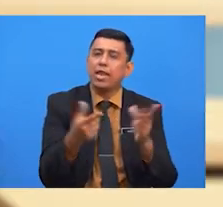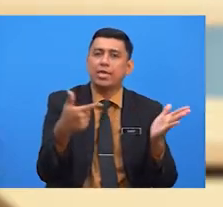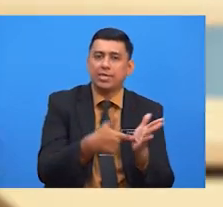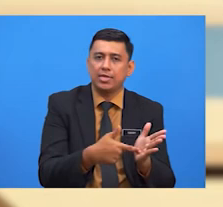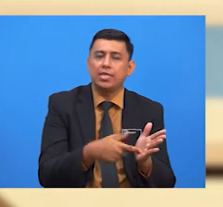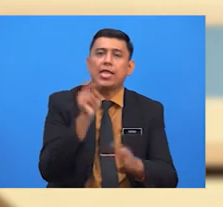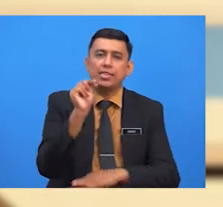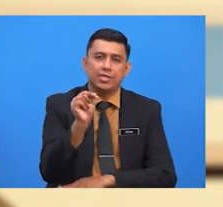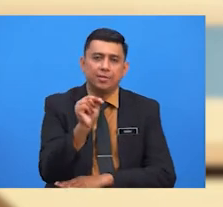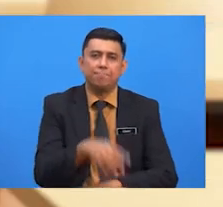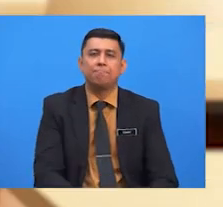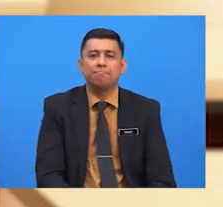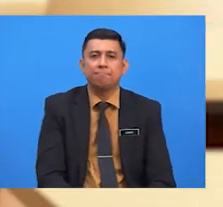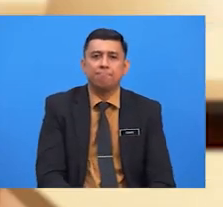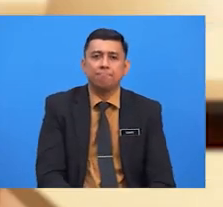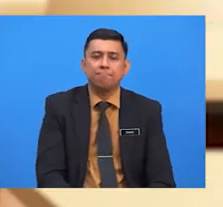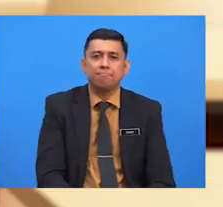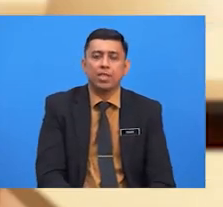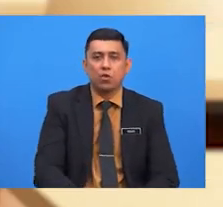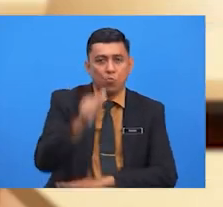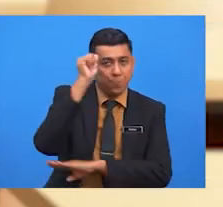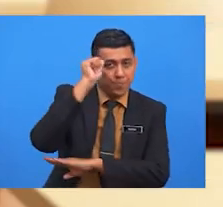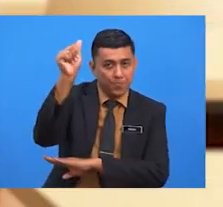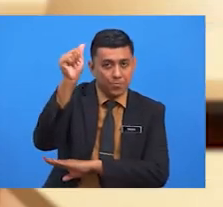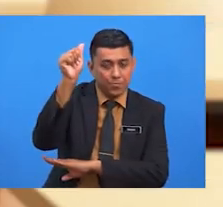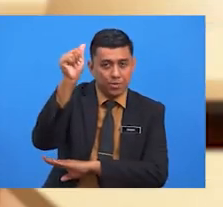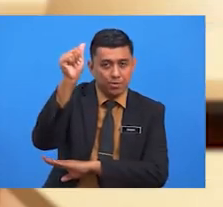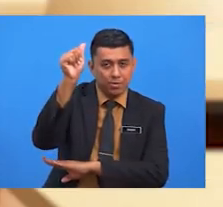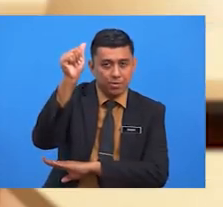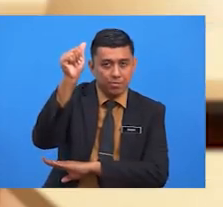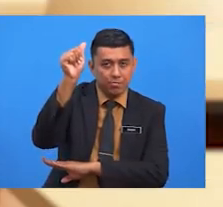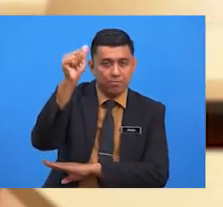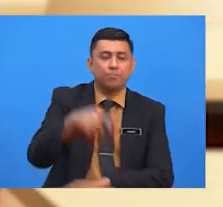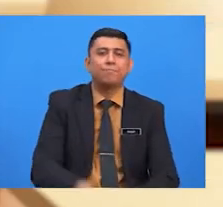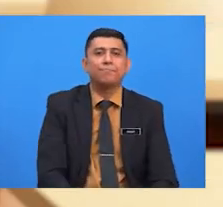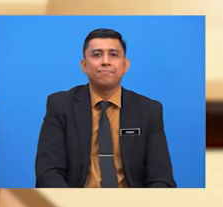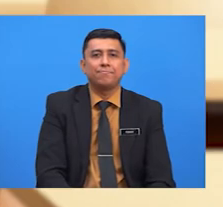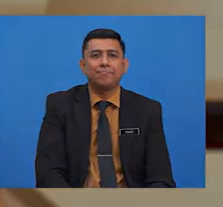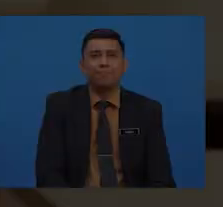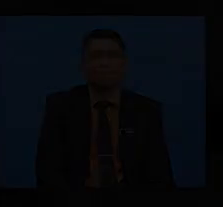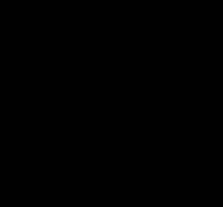episod yang akan datang. Assalamualaikum warahmatullahi wabarakatuh.